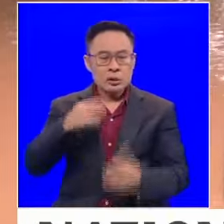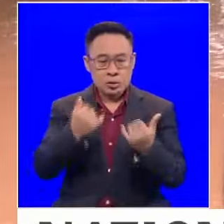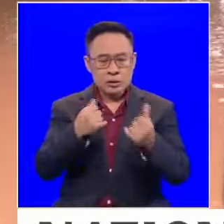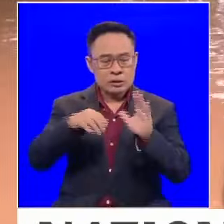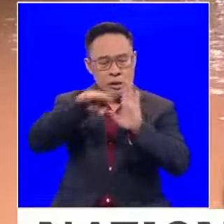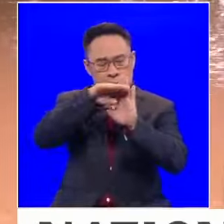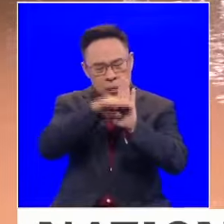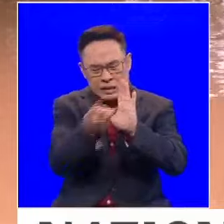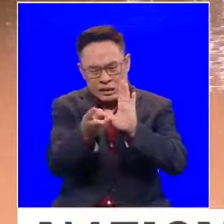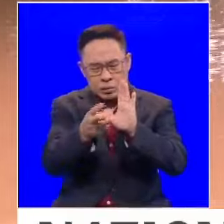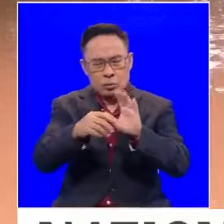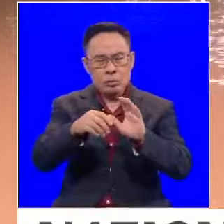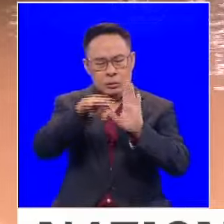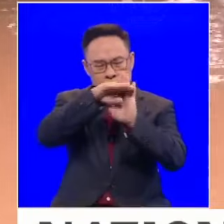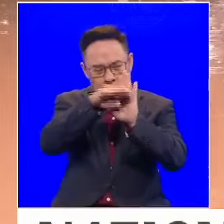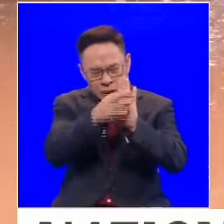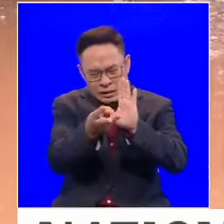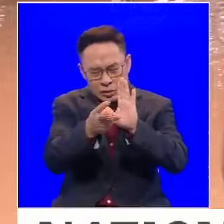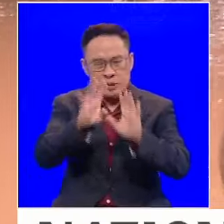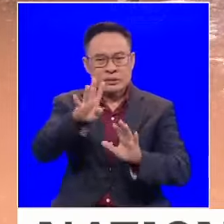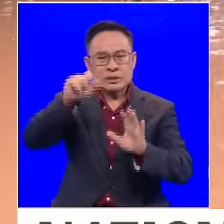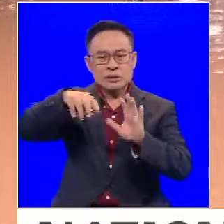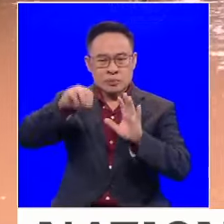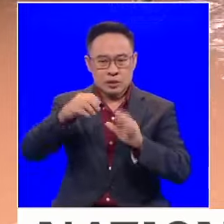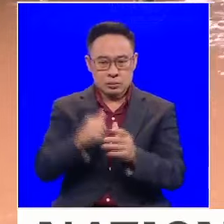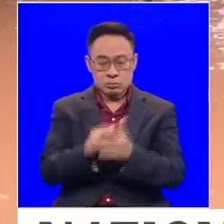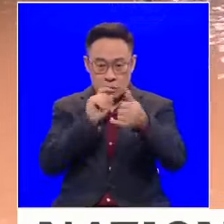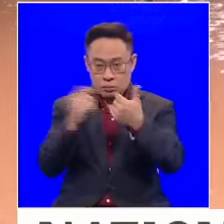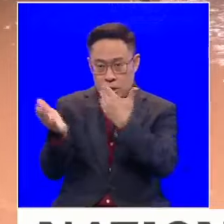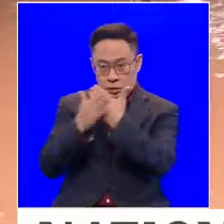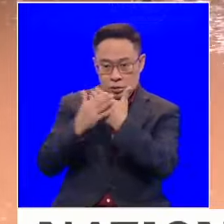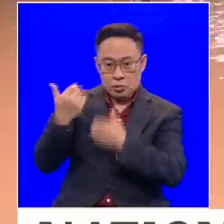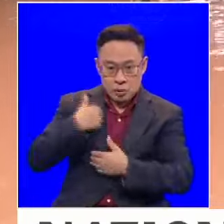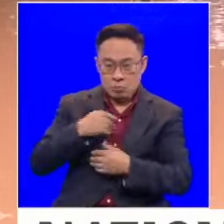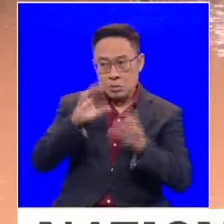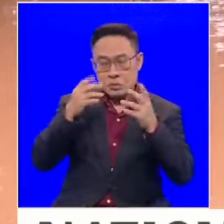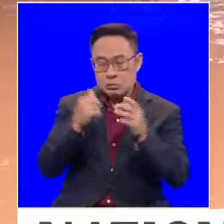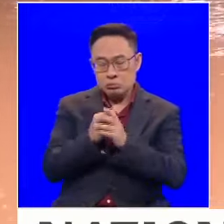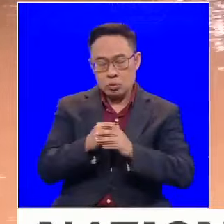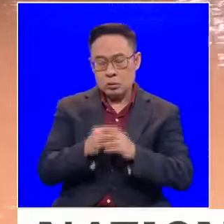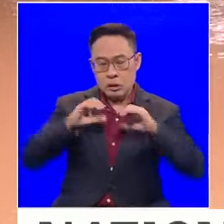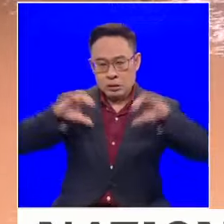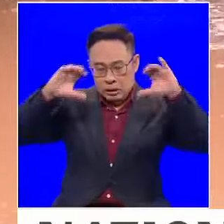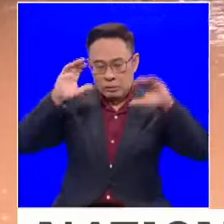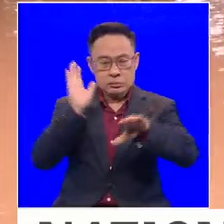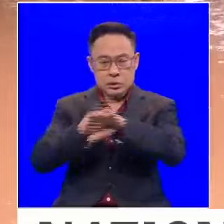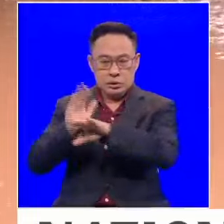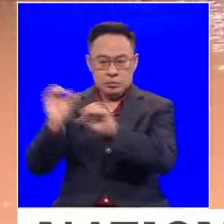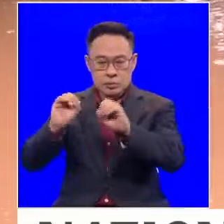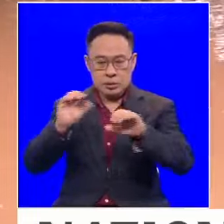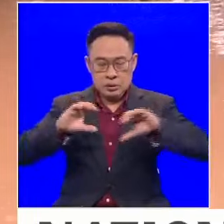น เขามีการแจ้งเตือนก่อนไหม ไม่มีเลยพี่เรียกกันเองหมดเลย แล้วตอนนั้นที่น้ำมาเนี่ยเรารู้ได้ยังไงอะ